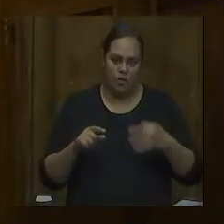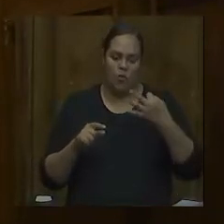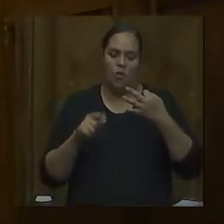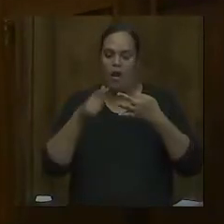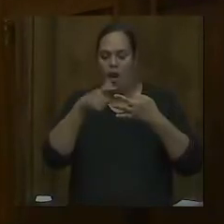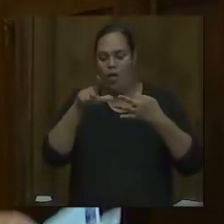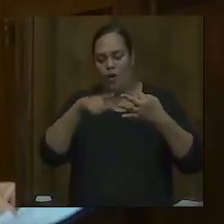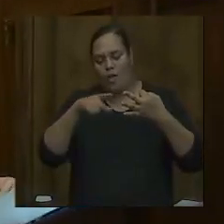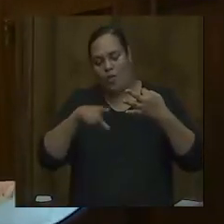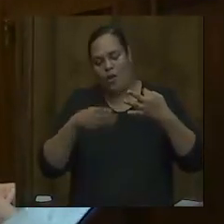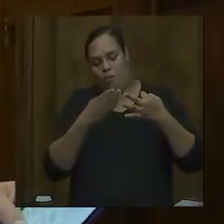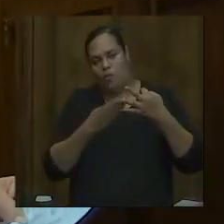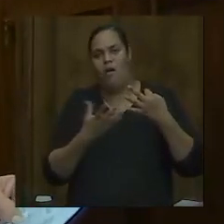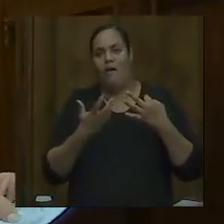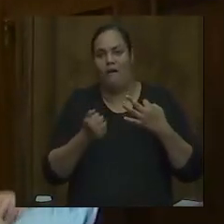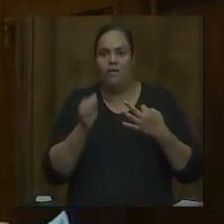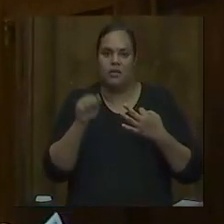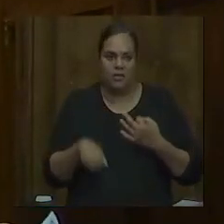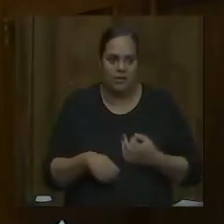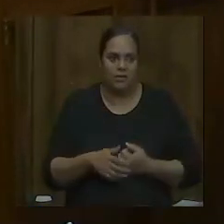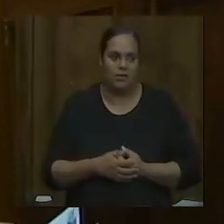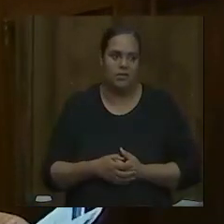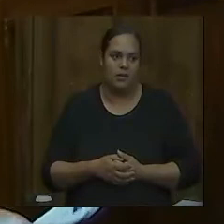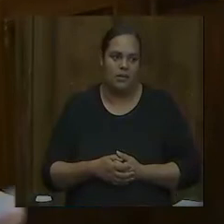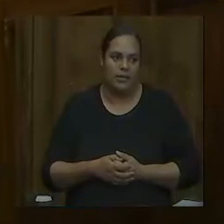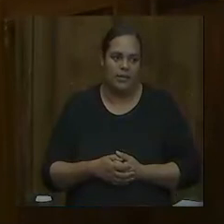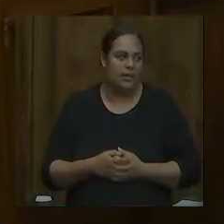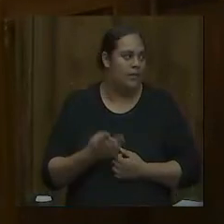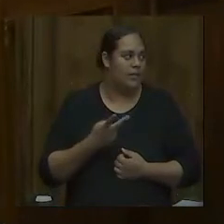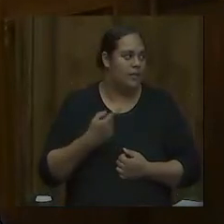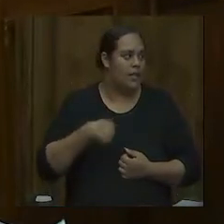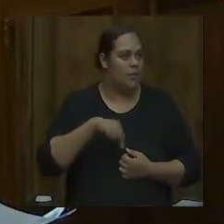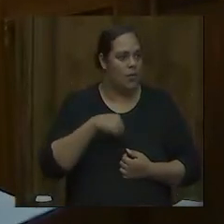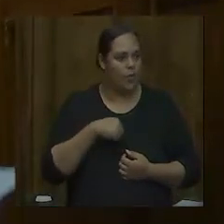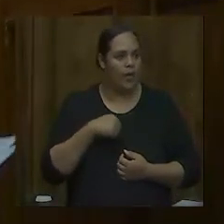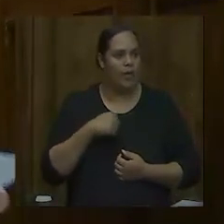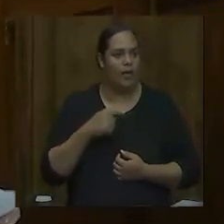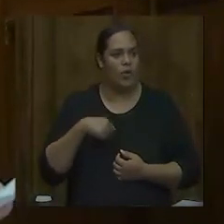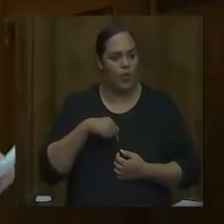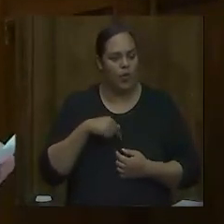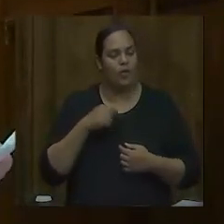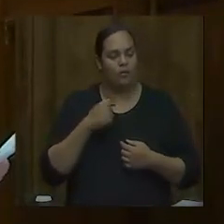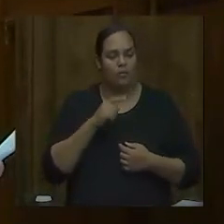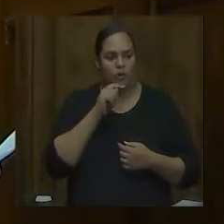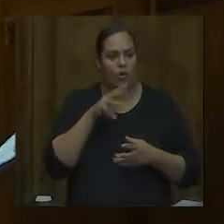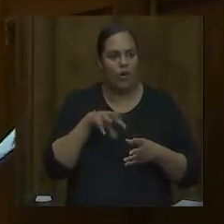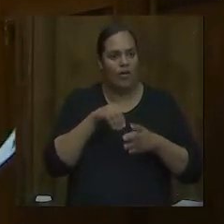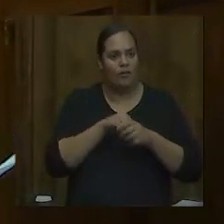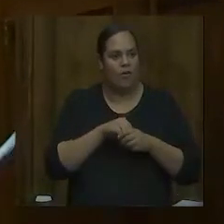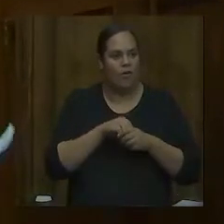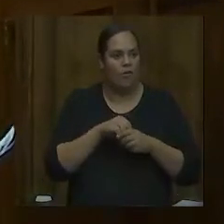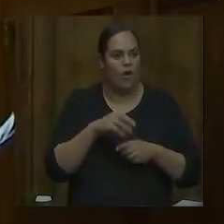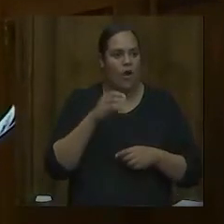landstale beskikbaar. En ons onderhandel of ons is betrokke met die